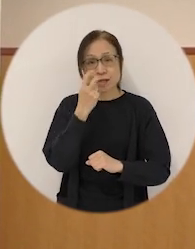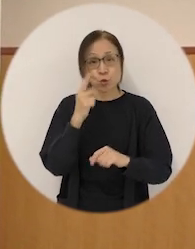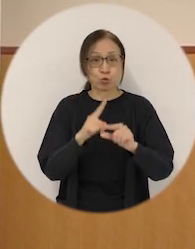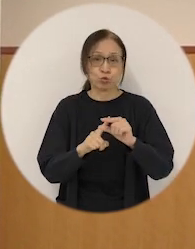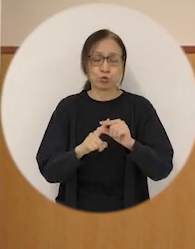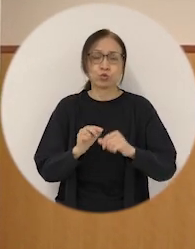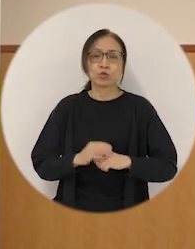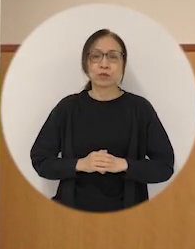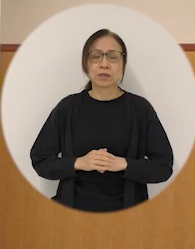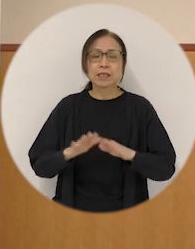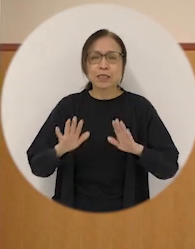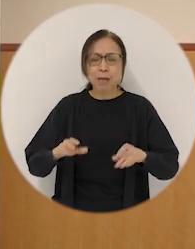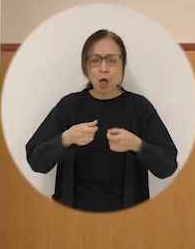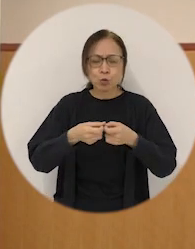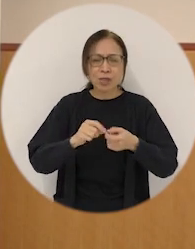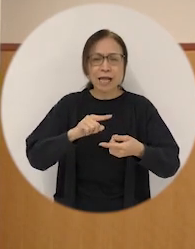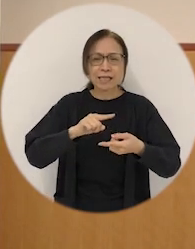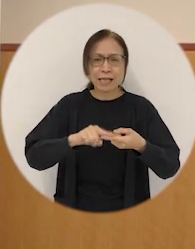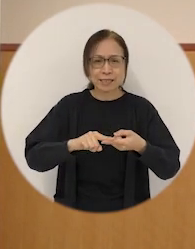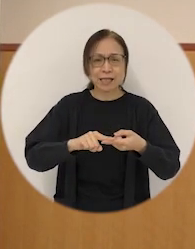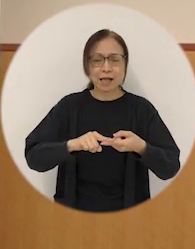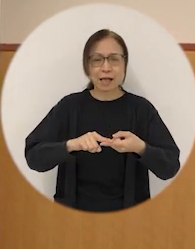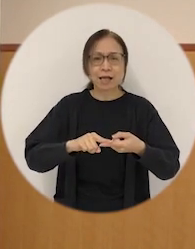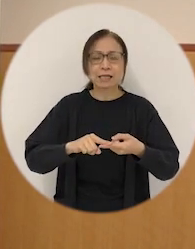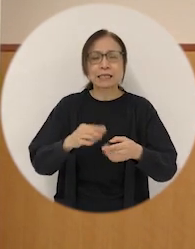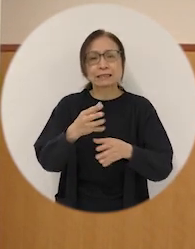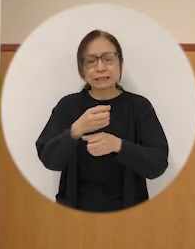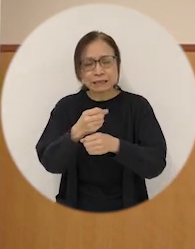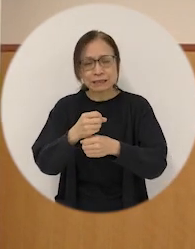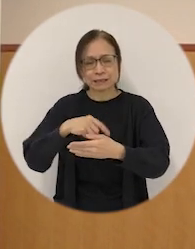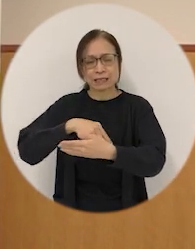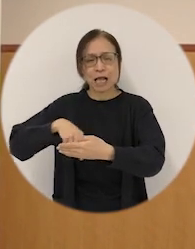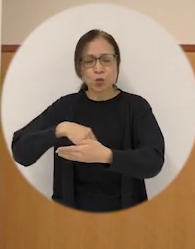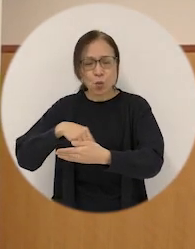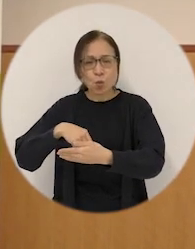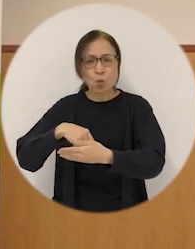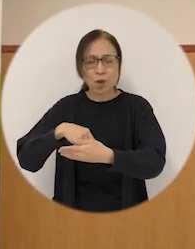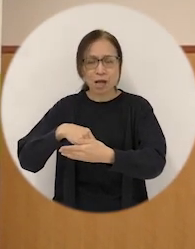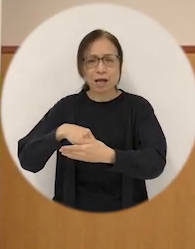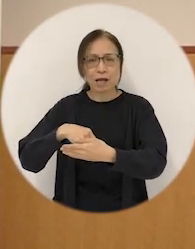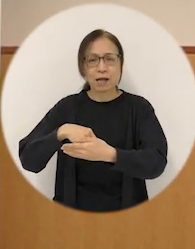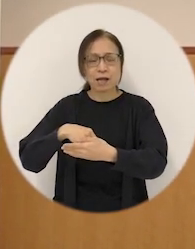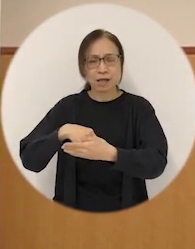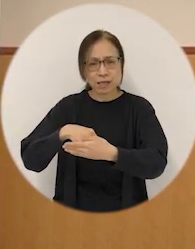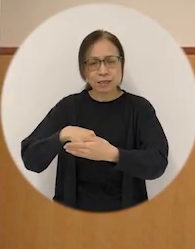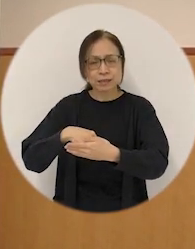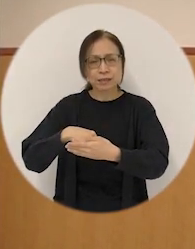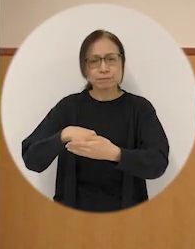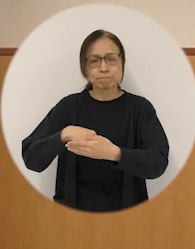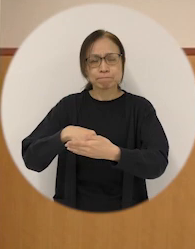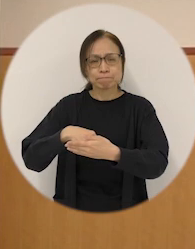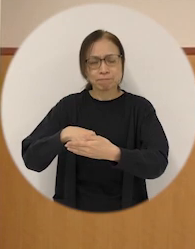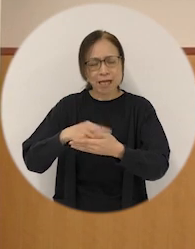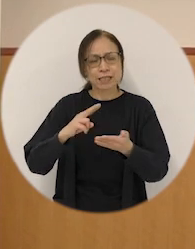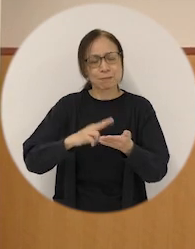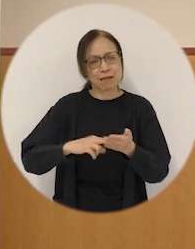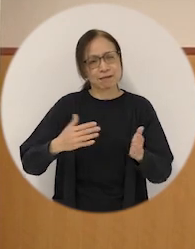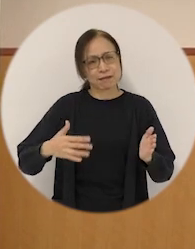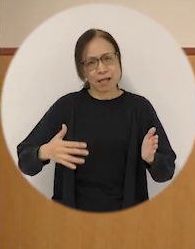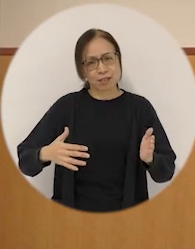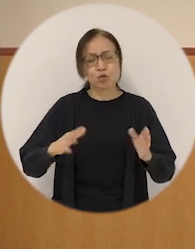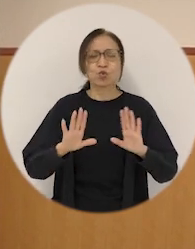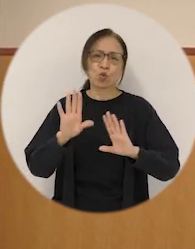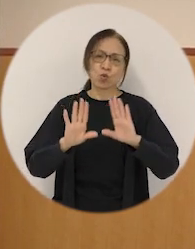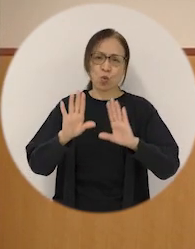にですね、その時期あるいは内容等について、まだ固まっていないという状況